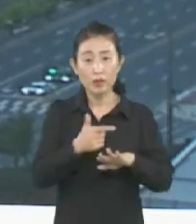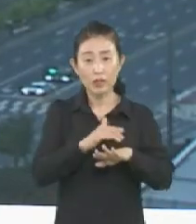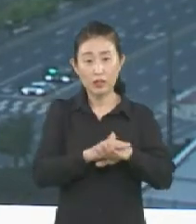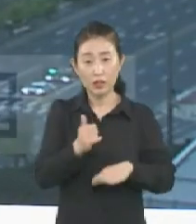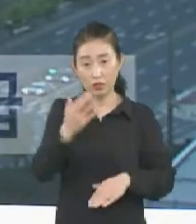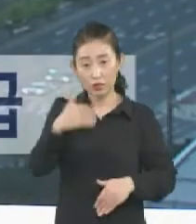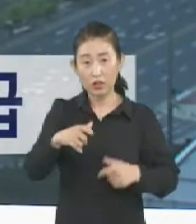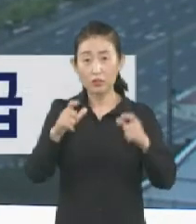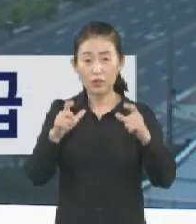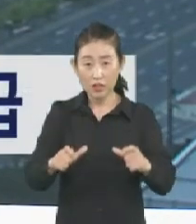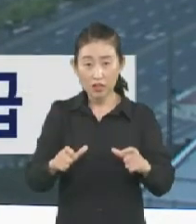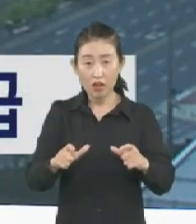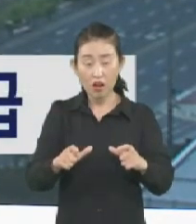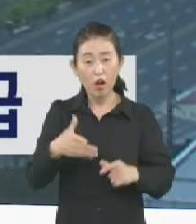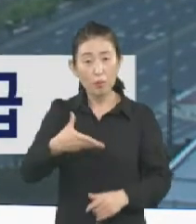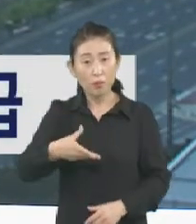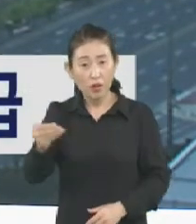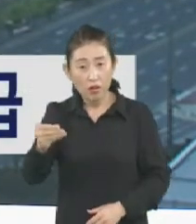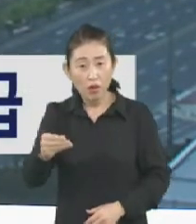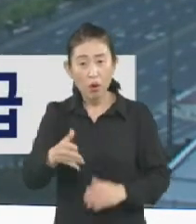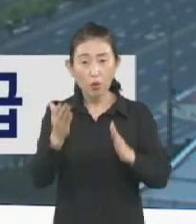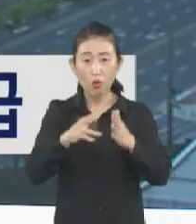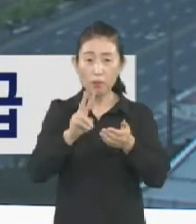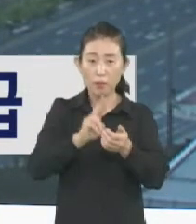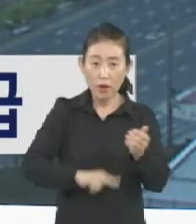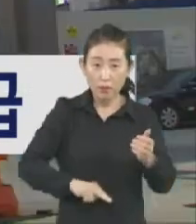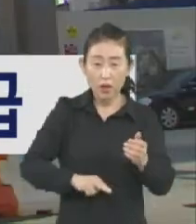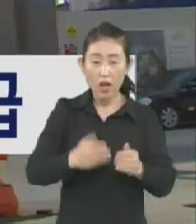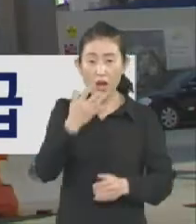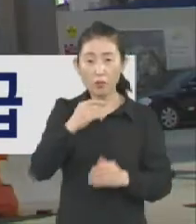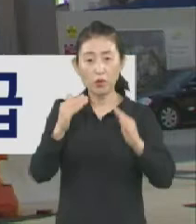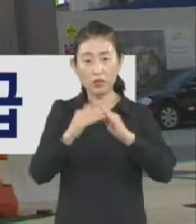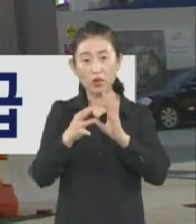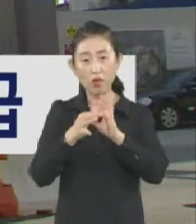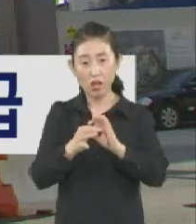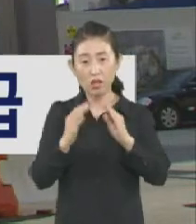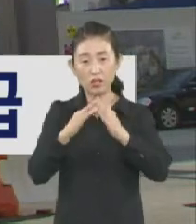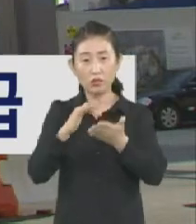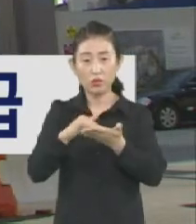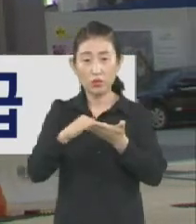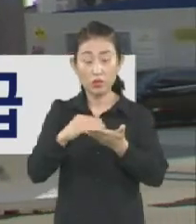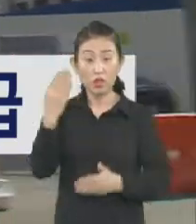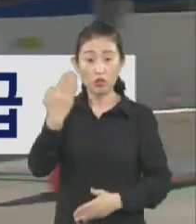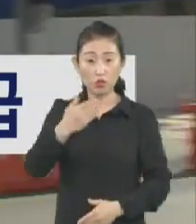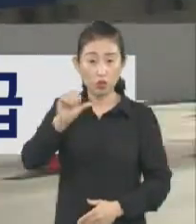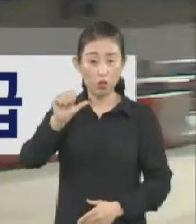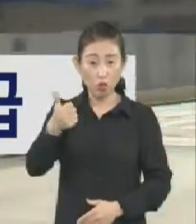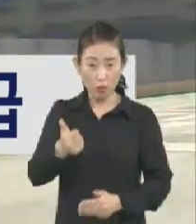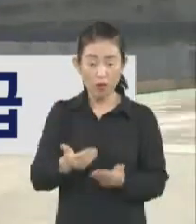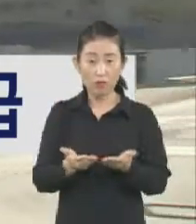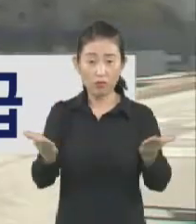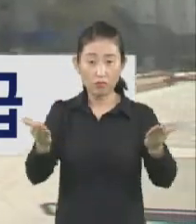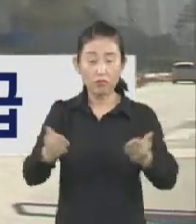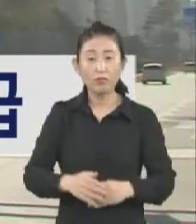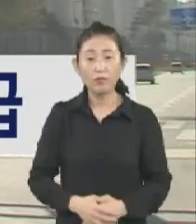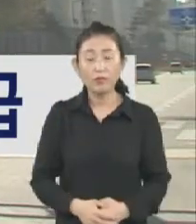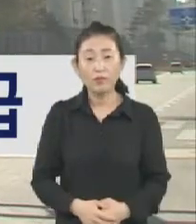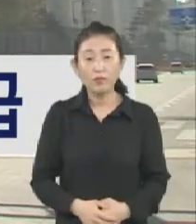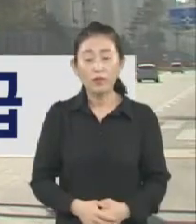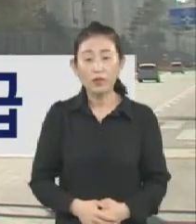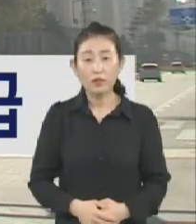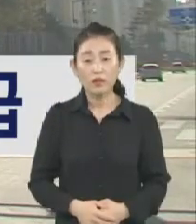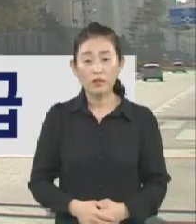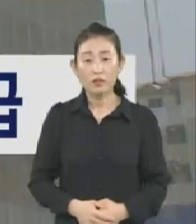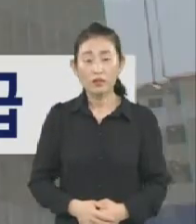올 하반기 대전, 세종, 충남 지역에 매입 임대와 공공 분양, 행복주택 형태의 공공주택 9,500여 가구가